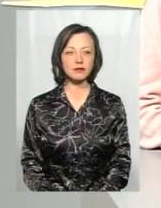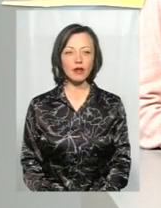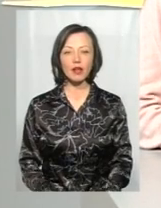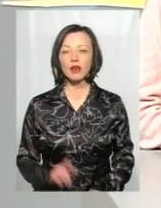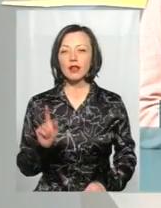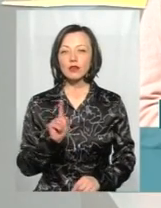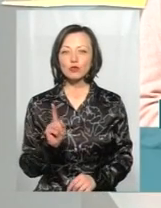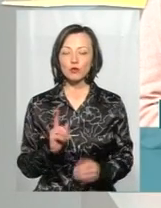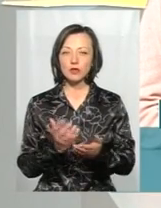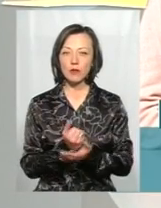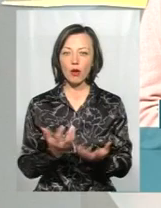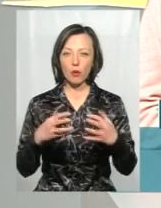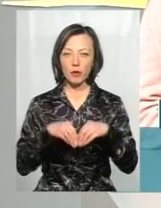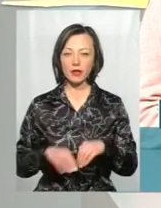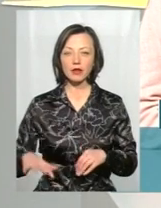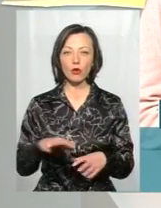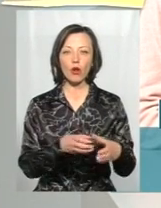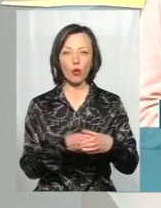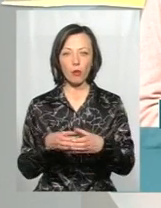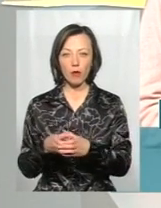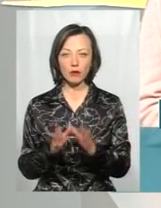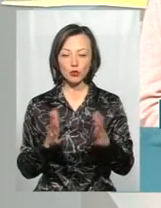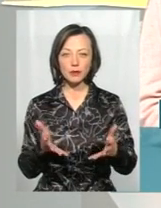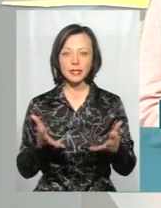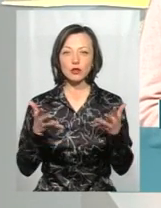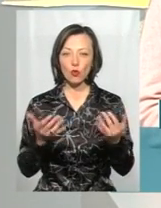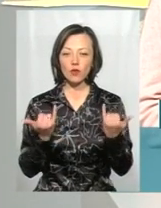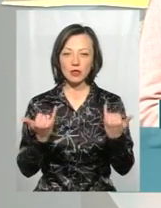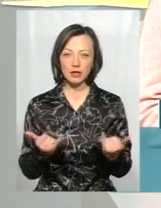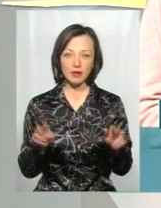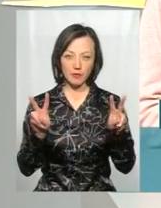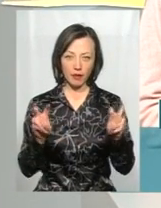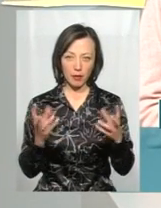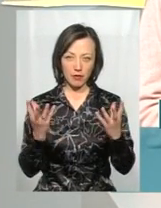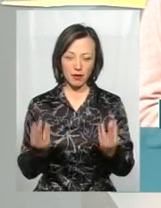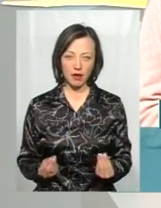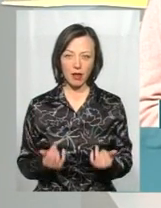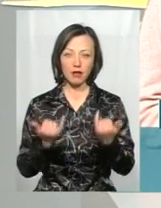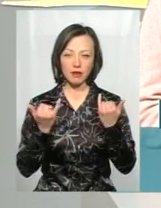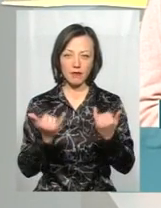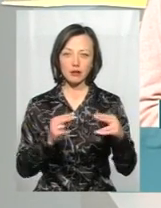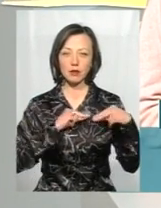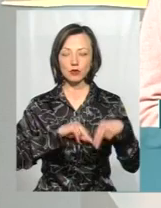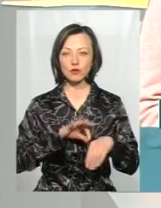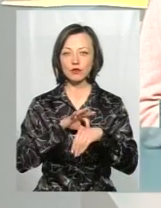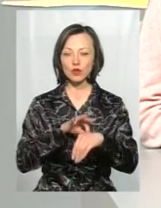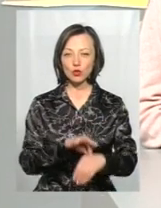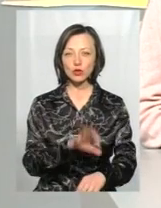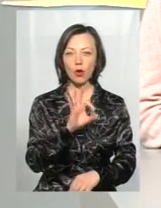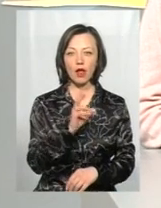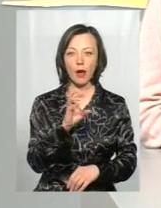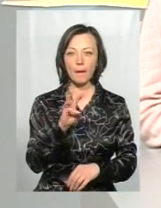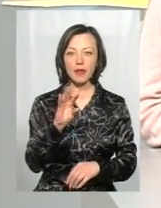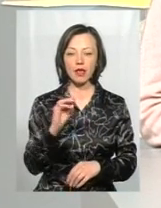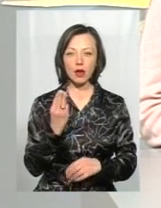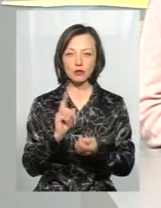На чому заробляють об'єднані територіальні громади? Будемо з'ясовувати нині у темі дня. Наживо для вас працюють у студії ведуча Олена